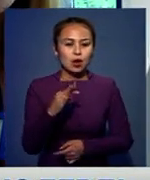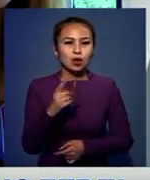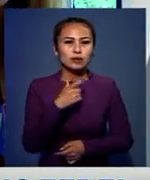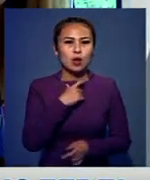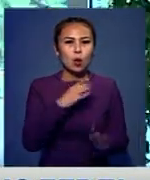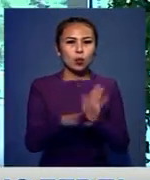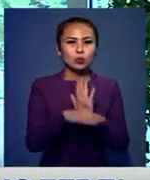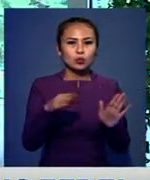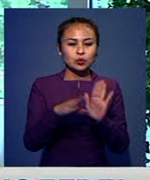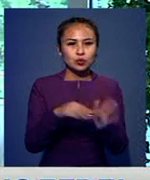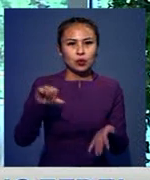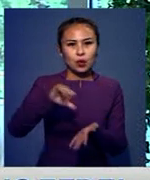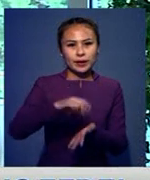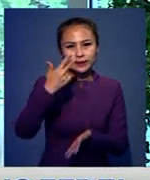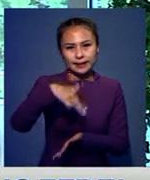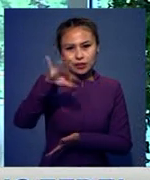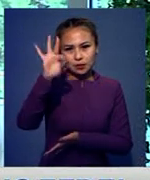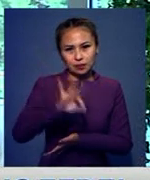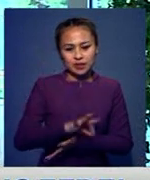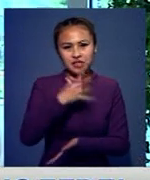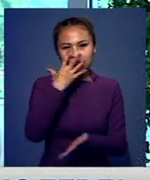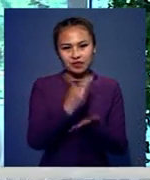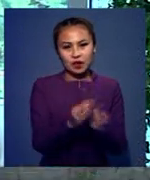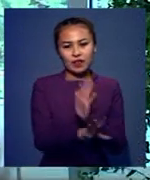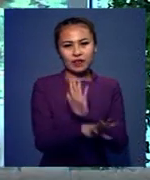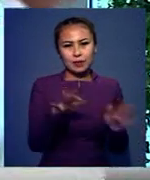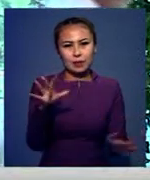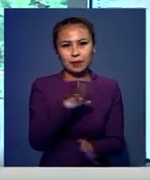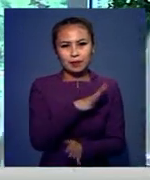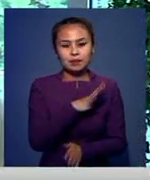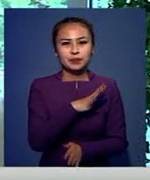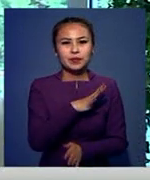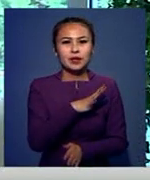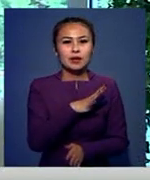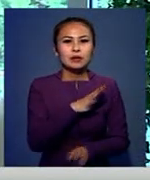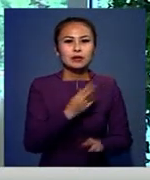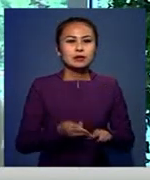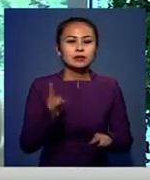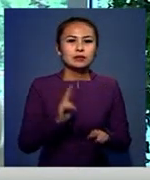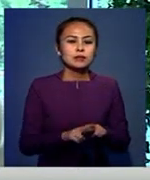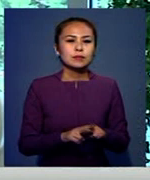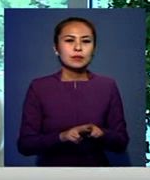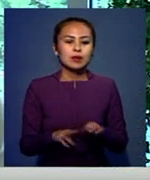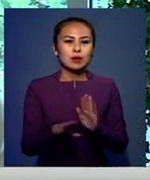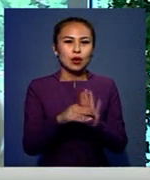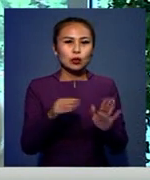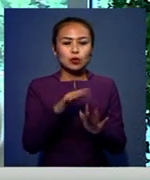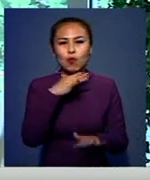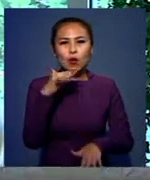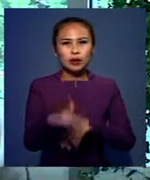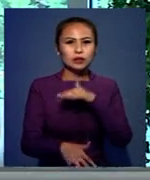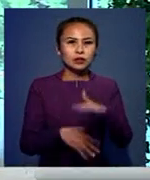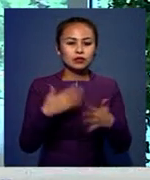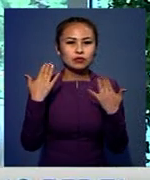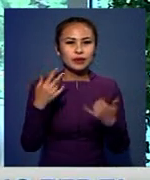учаскелерінде сайлаушылардың 30% өз таңдауын жасады. Негізінен Түркия Республикасы сайлаушылардың қарасы қалың.